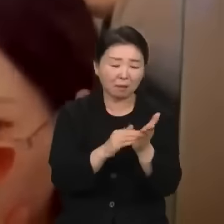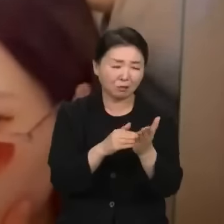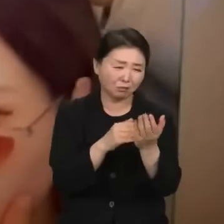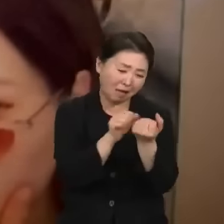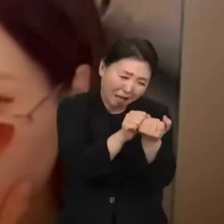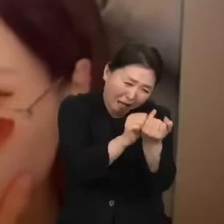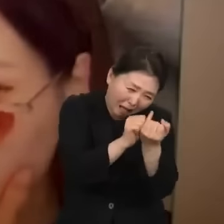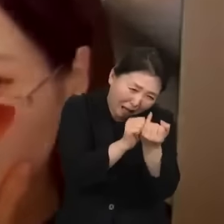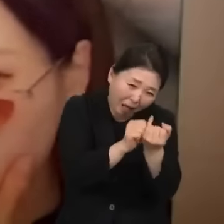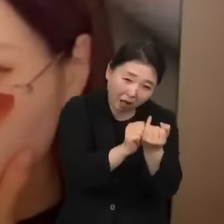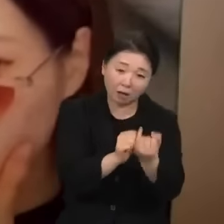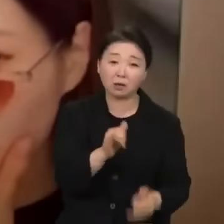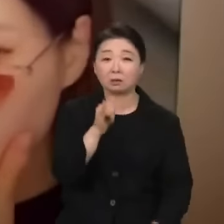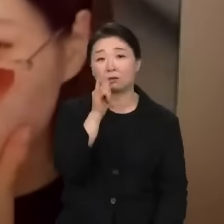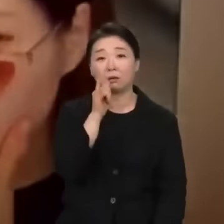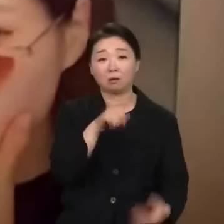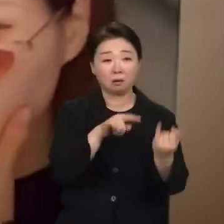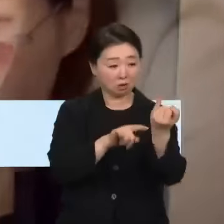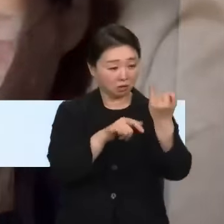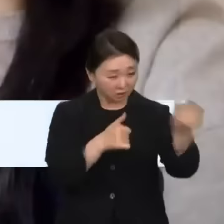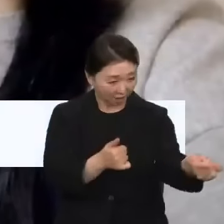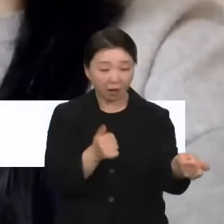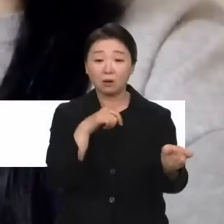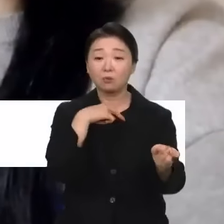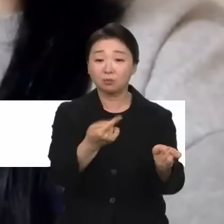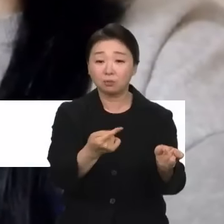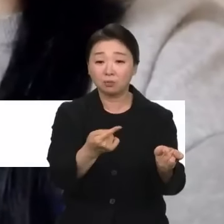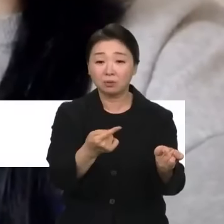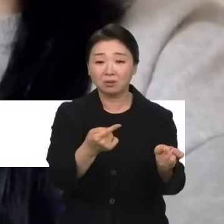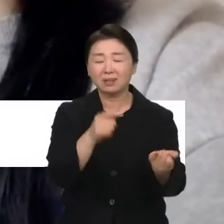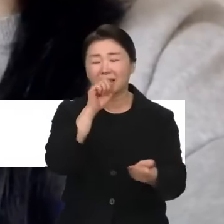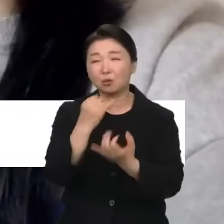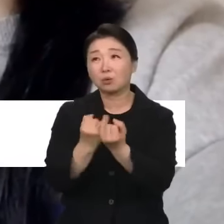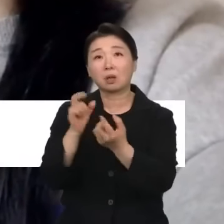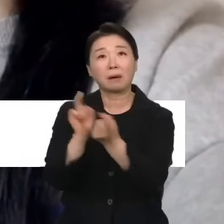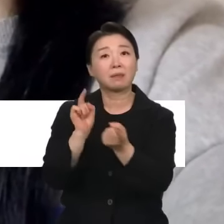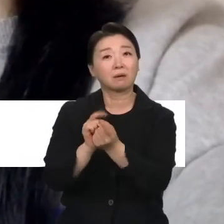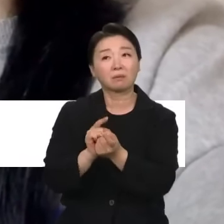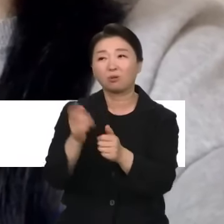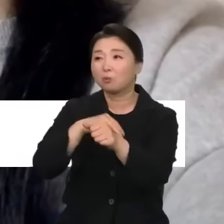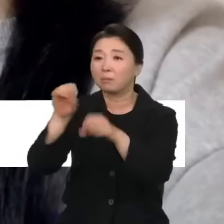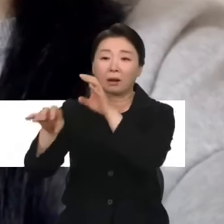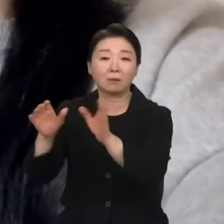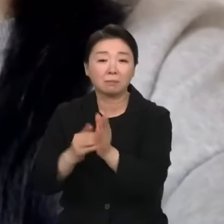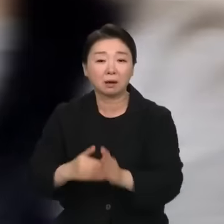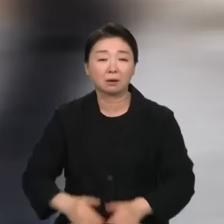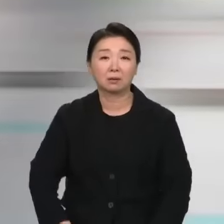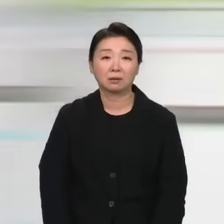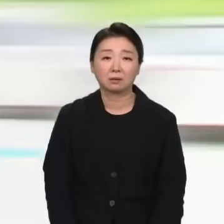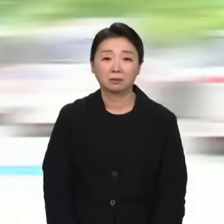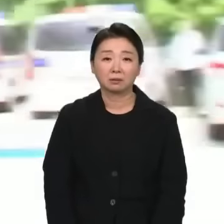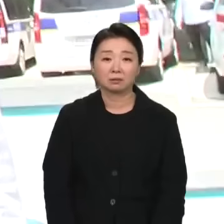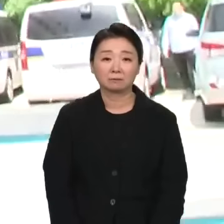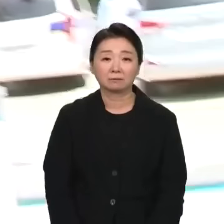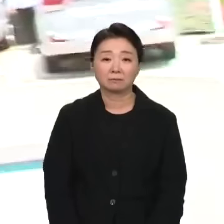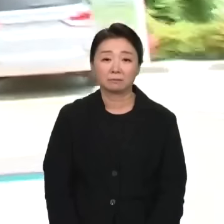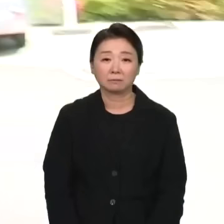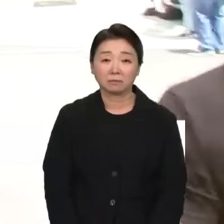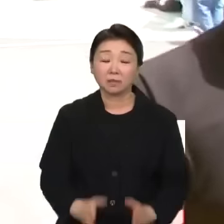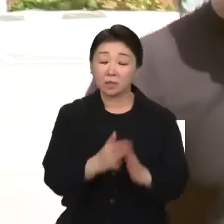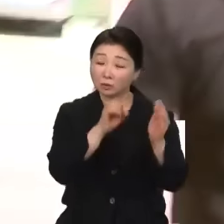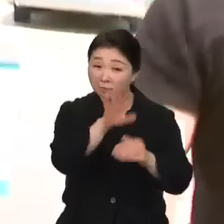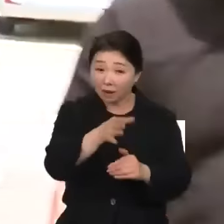집착했습니다. 그렇지만 효정 씨가 사망한 뒤엔 이제 더 좋은 여자 만날 거라고 주변에 말하기도 했습니다. 유족들에게 한